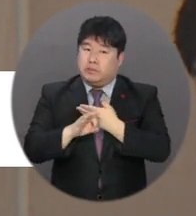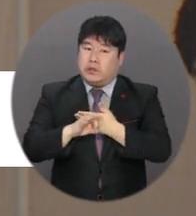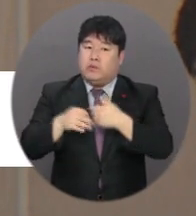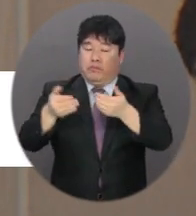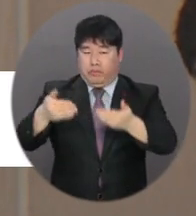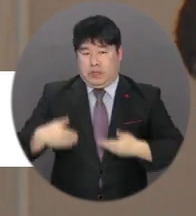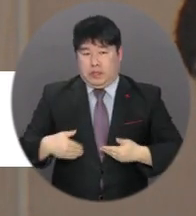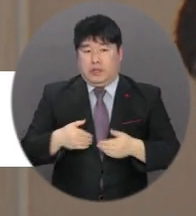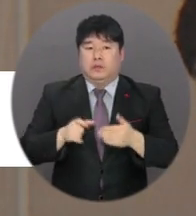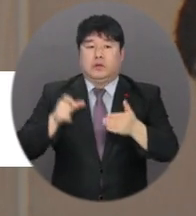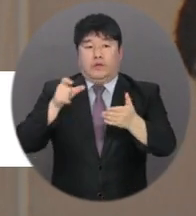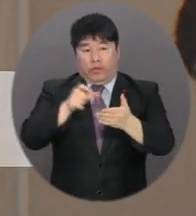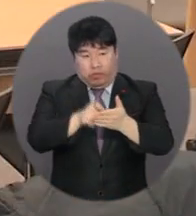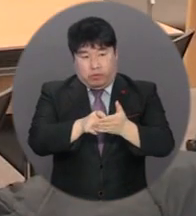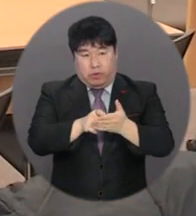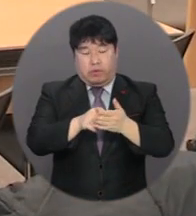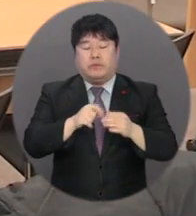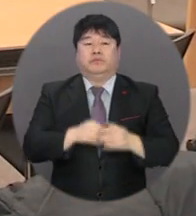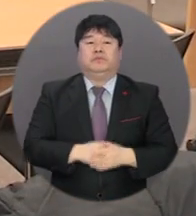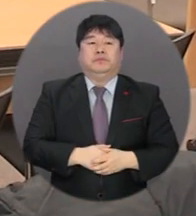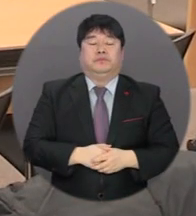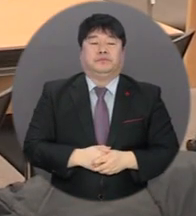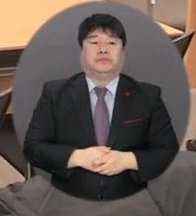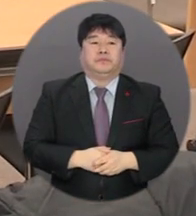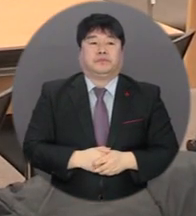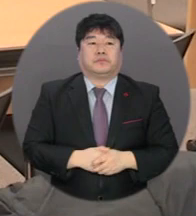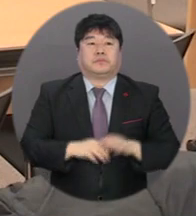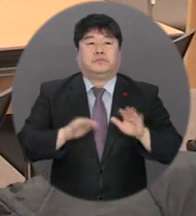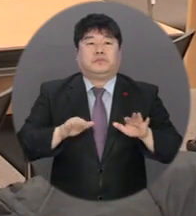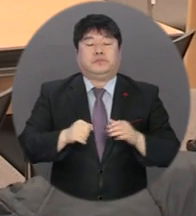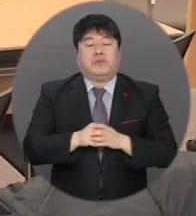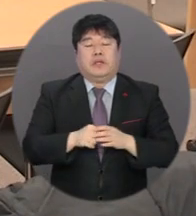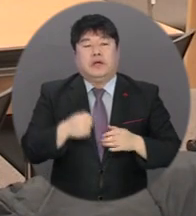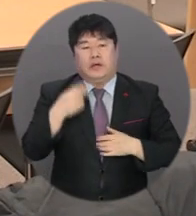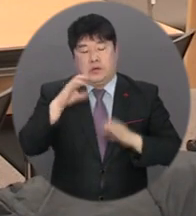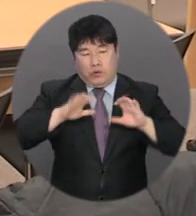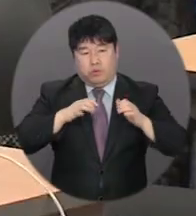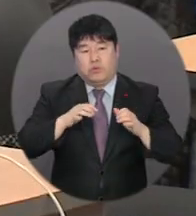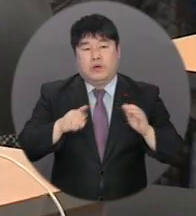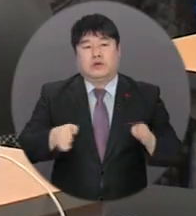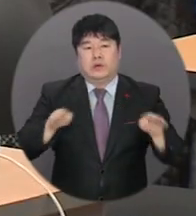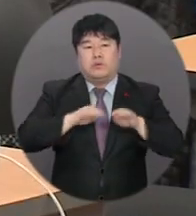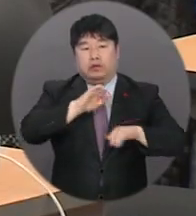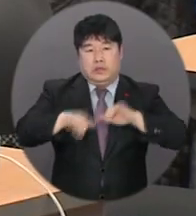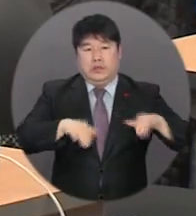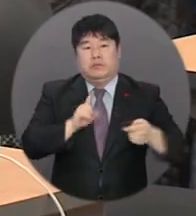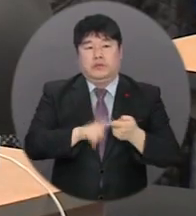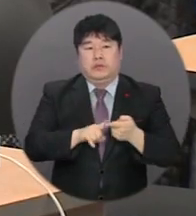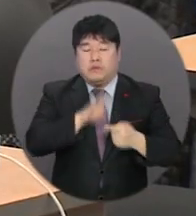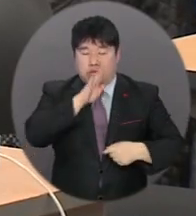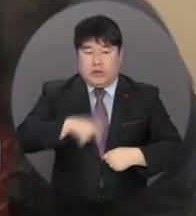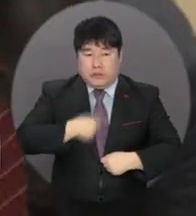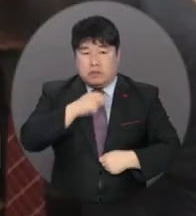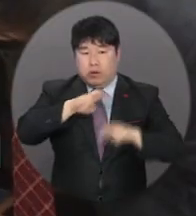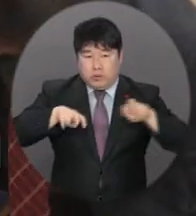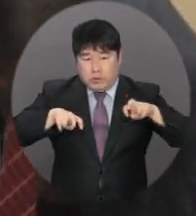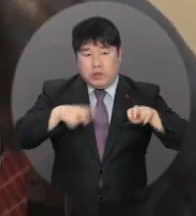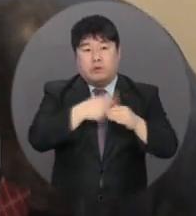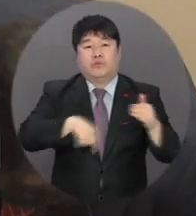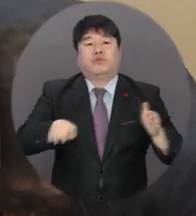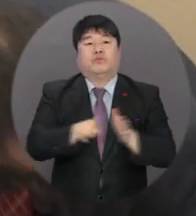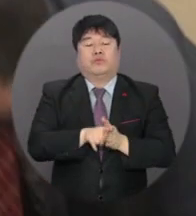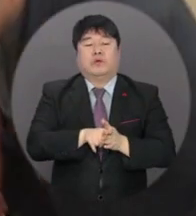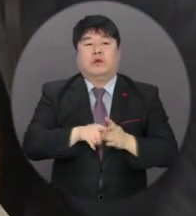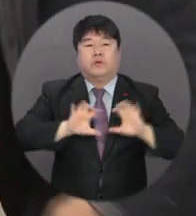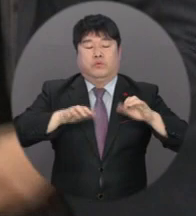받아서 기재를 했거나. 사참위는 국가기관의 개입 여부 등 진상을 규명하기 위해서는 국정원